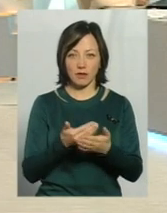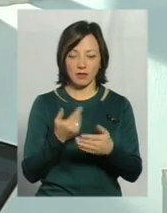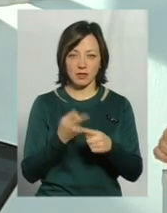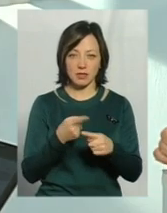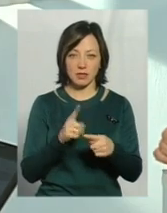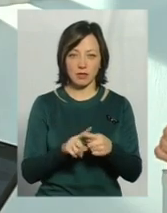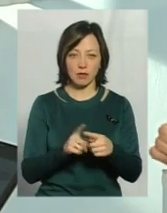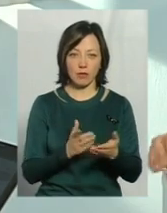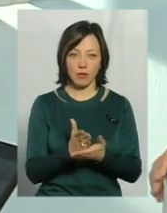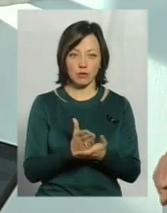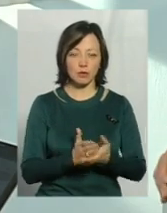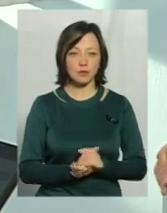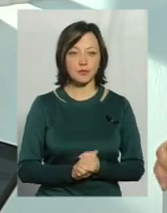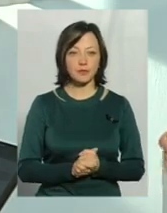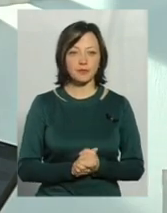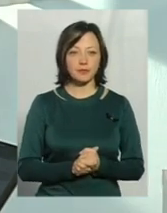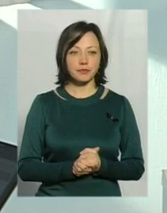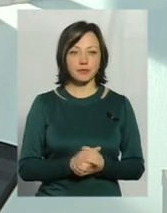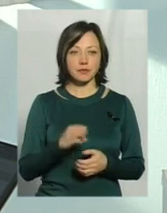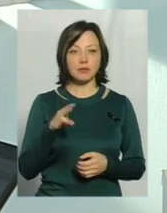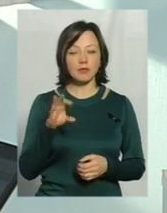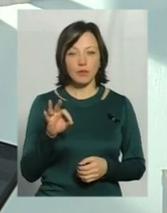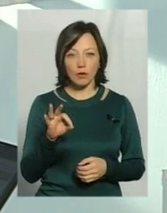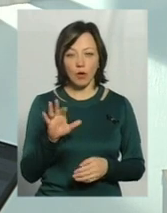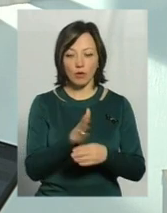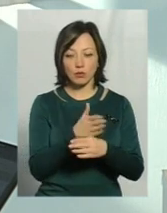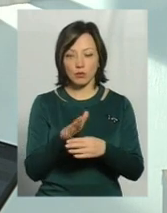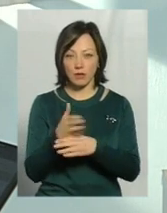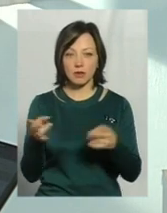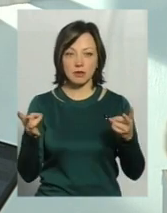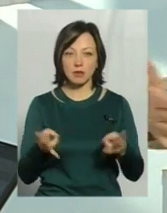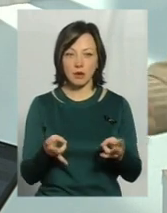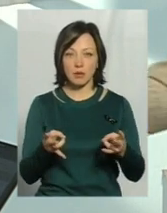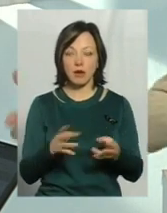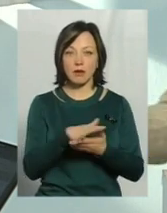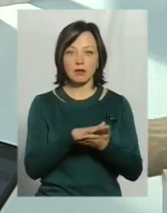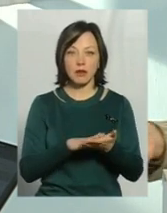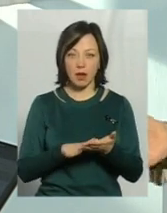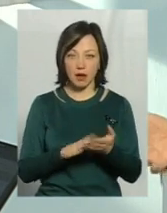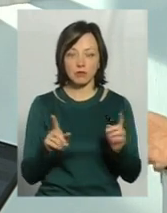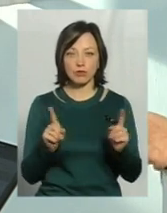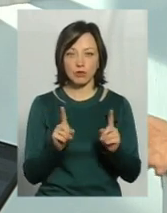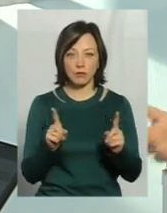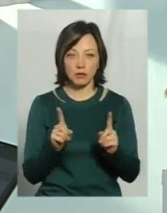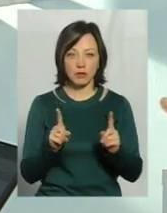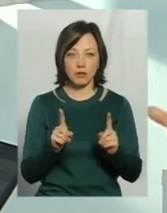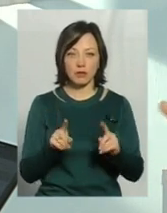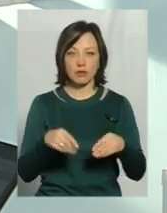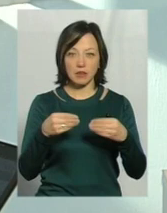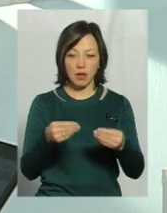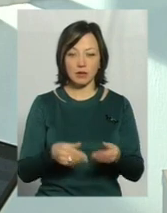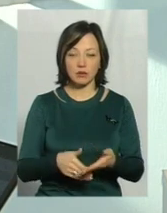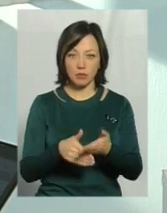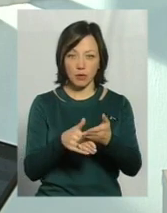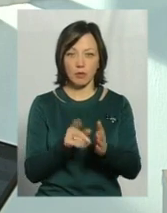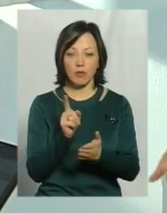цих послуг, так? То розсортувати треба. Тому що далі, щоб далі дати йому якийсь рух, воно